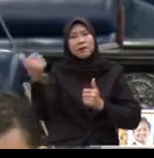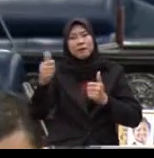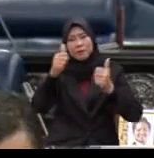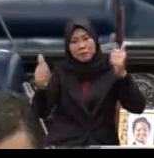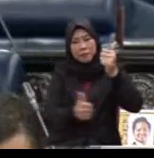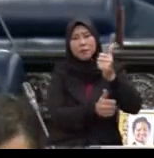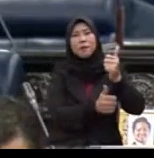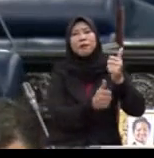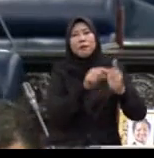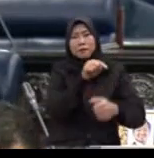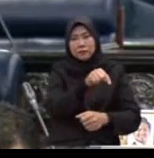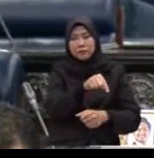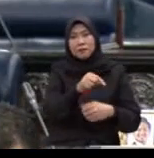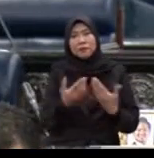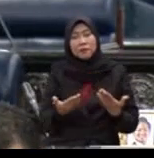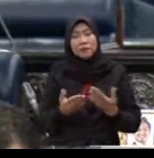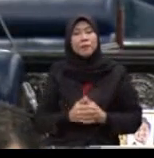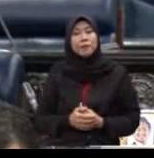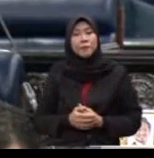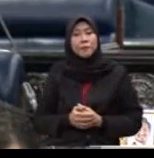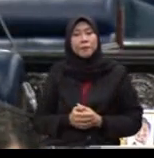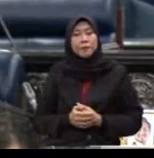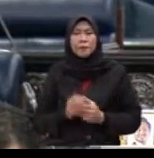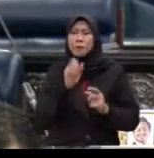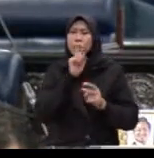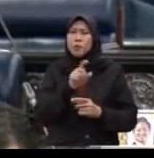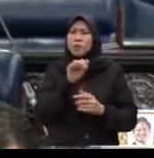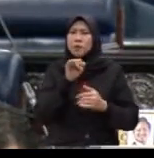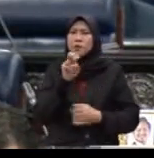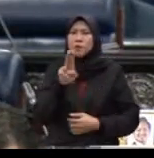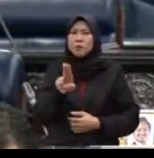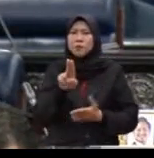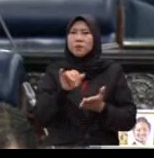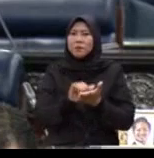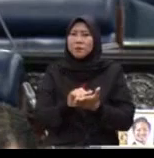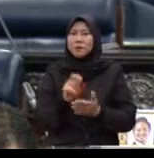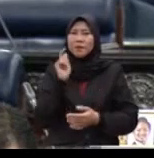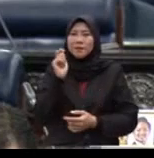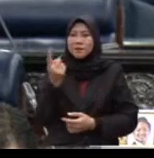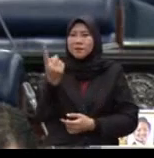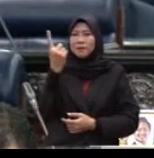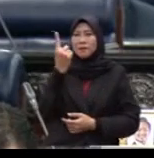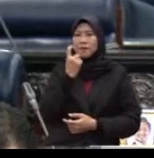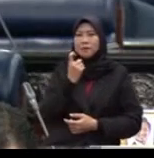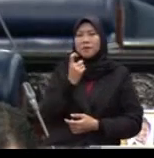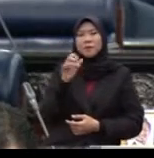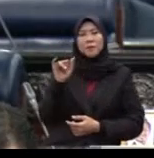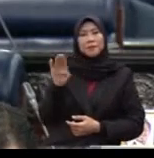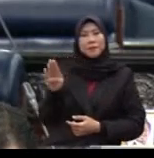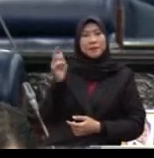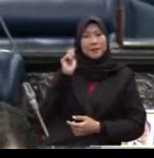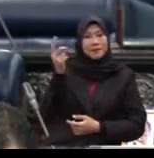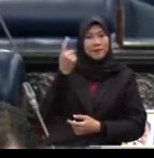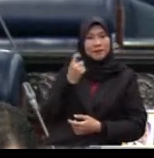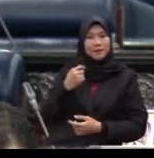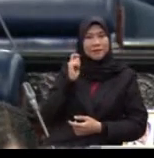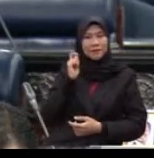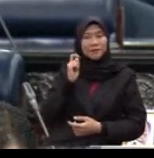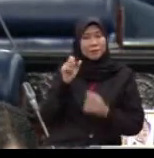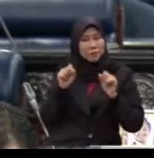organizasi tersebut suhu memandangkan keadaan tersebut isu-isu seperti yang ditanya oleh yang berumah tadi seperti